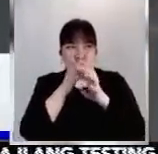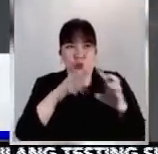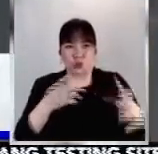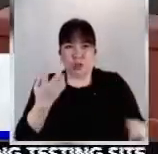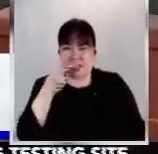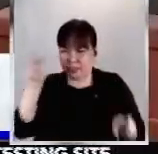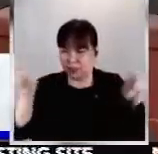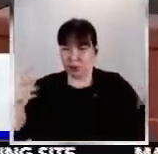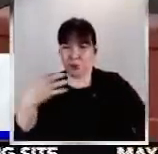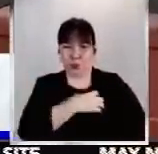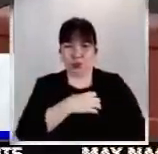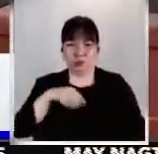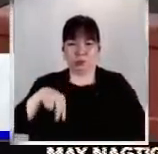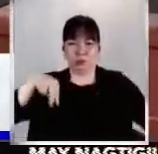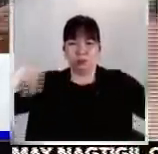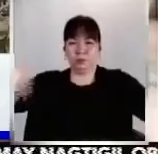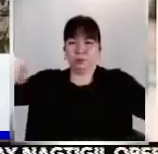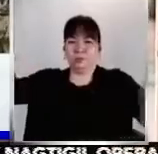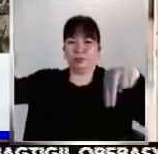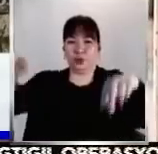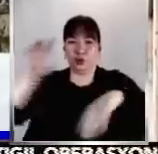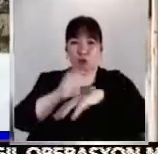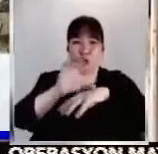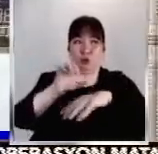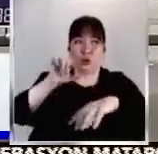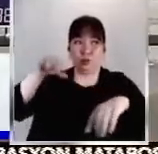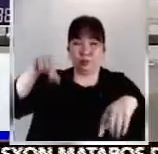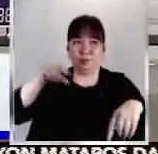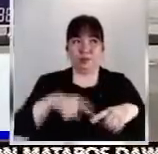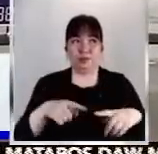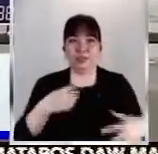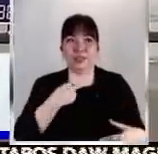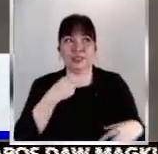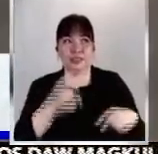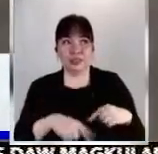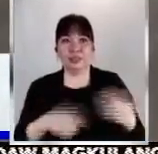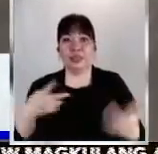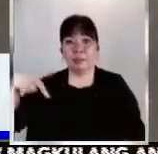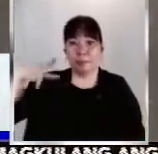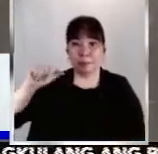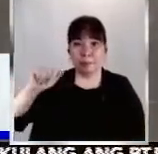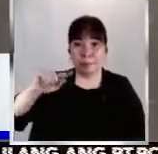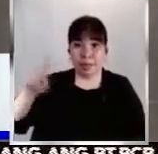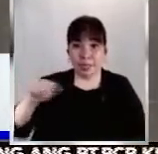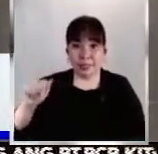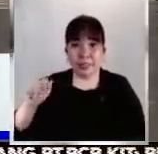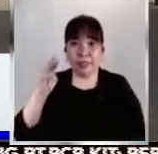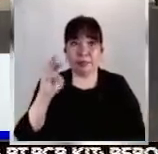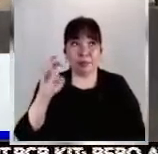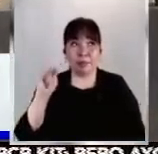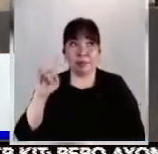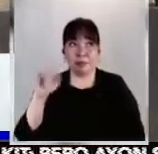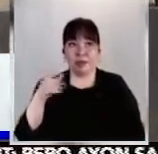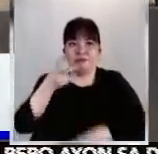makikitang nakakalat sa paligid ng simbahan. Sa Plaza Miranda o tapat mismo ng Basilica, riot pulis ang nakastandby.